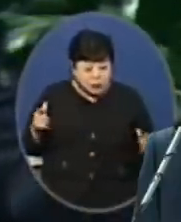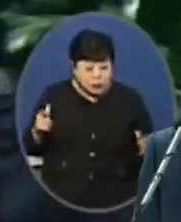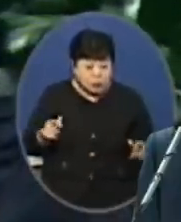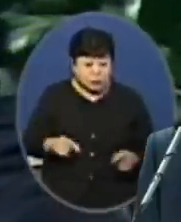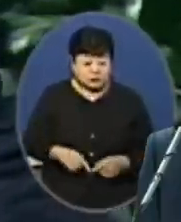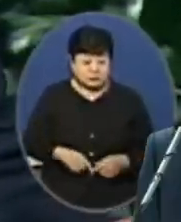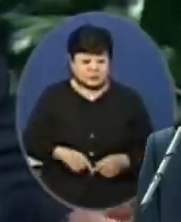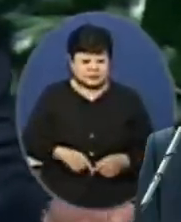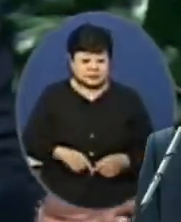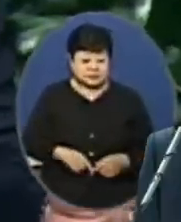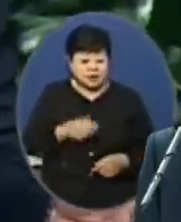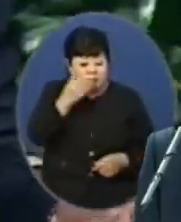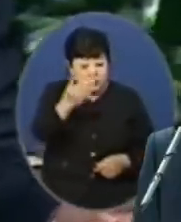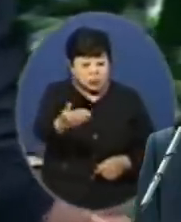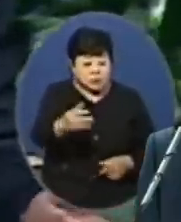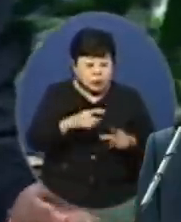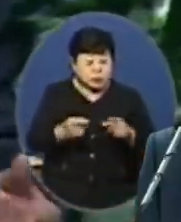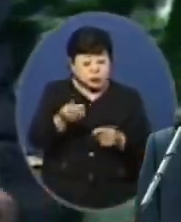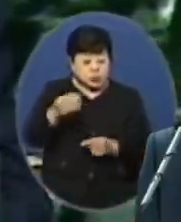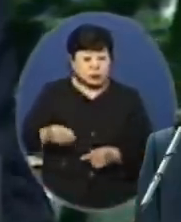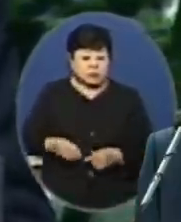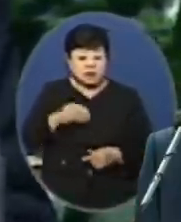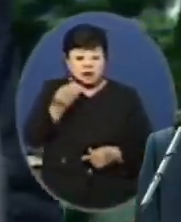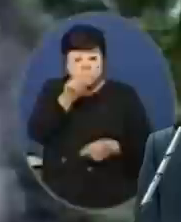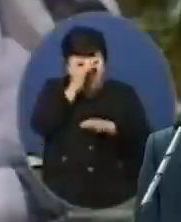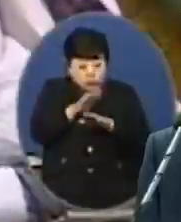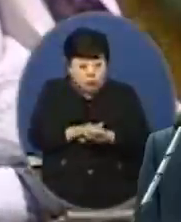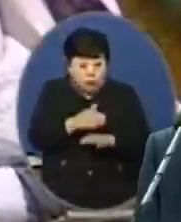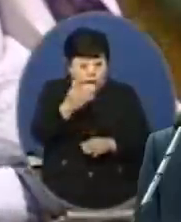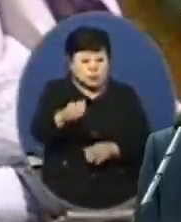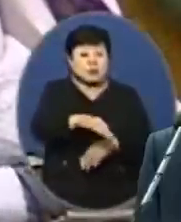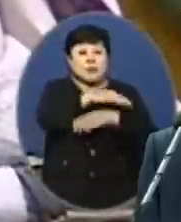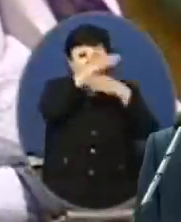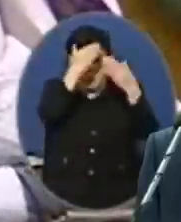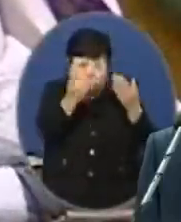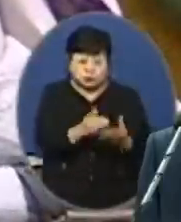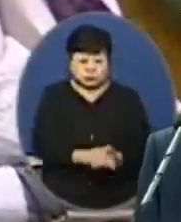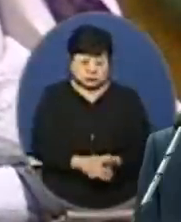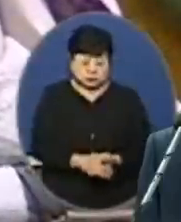아닙니다. 평신대는 여러분 보고 누구든지